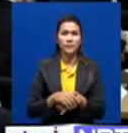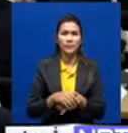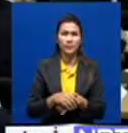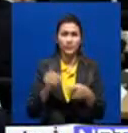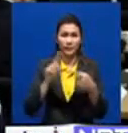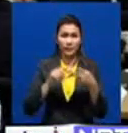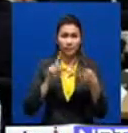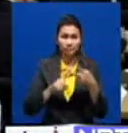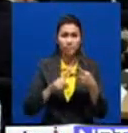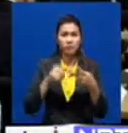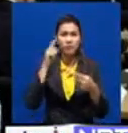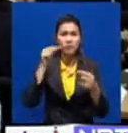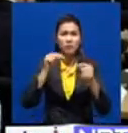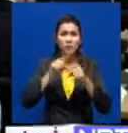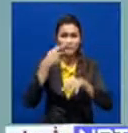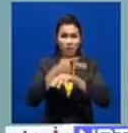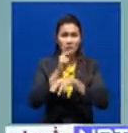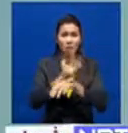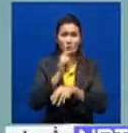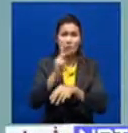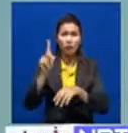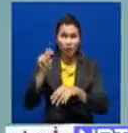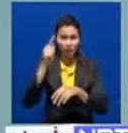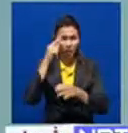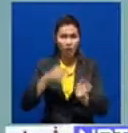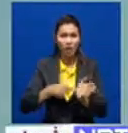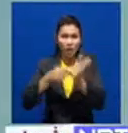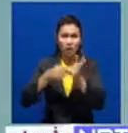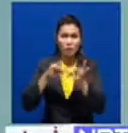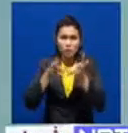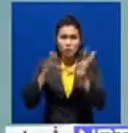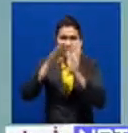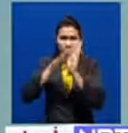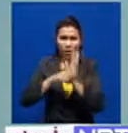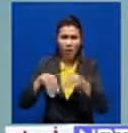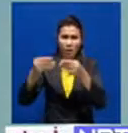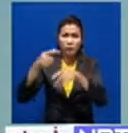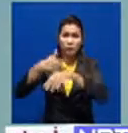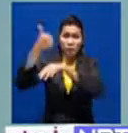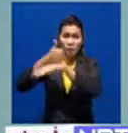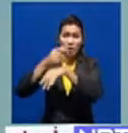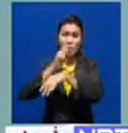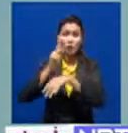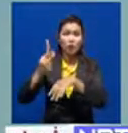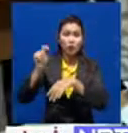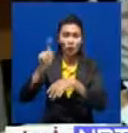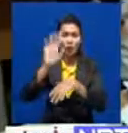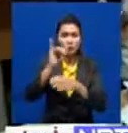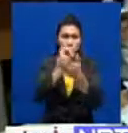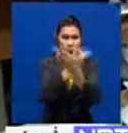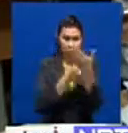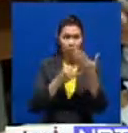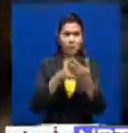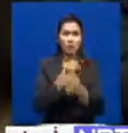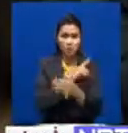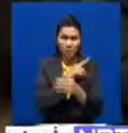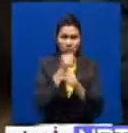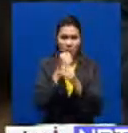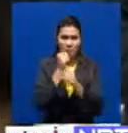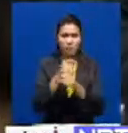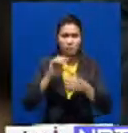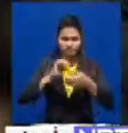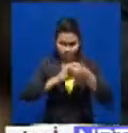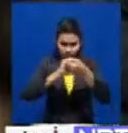นายสุภชัยสมเจริญประธานกกต.มอบนโยบายแนวทางการปฏิบัติให้กับผู้อำนวยการกกต.ประจำจังหวัดโดยขอให้ทำงานด้วยความสามั